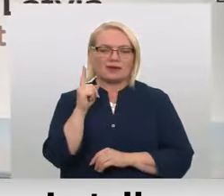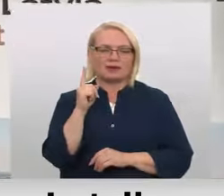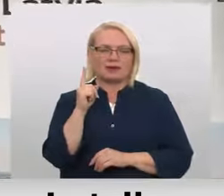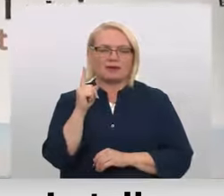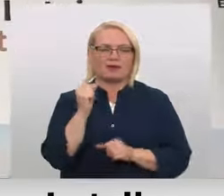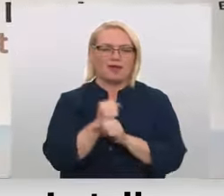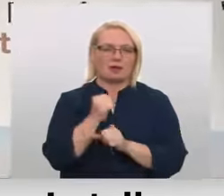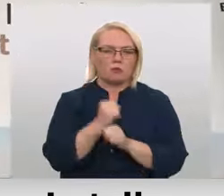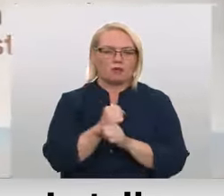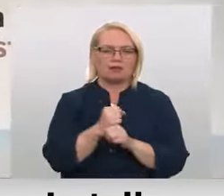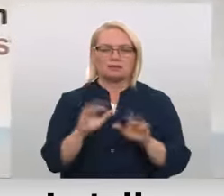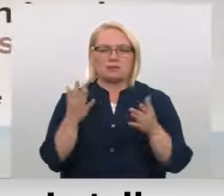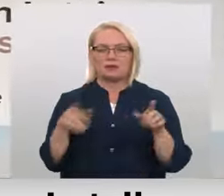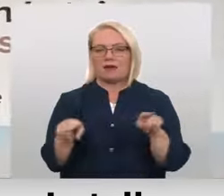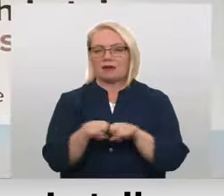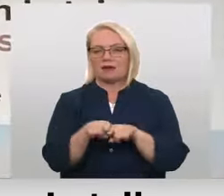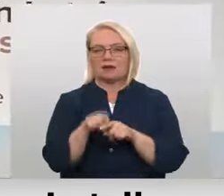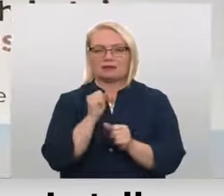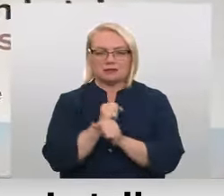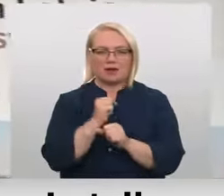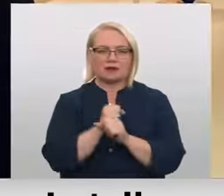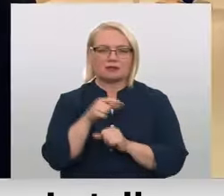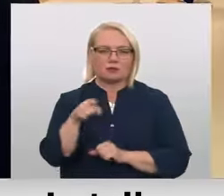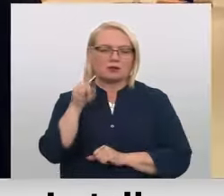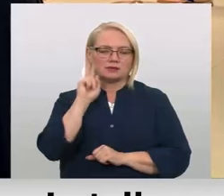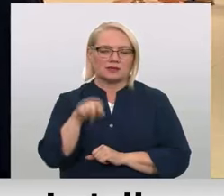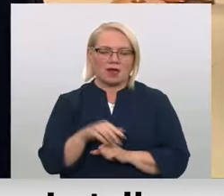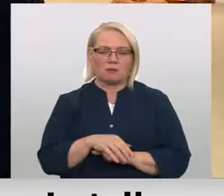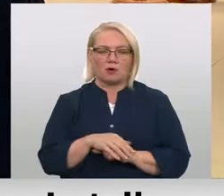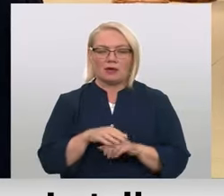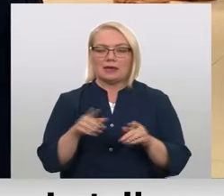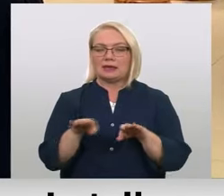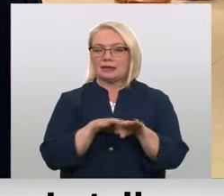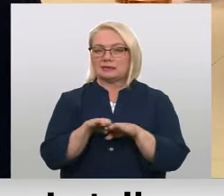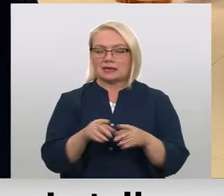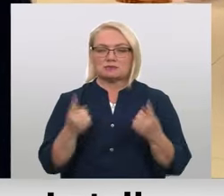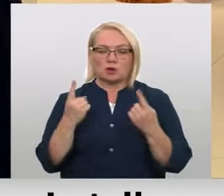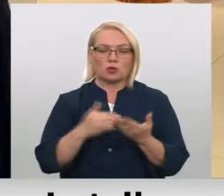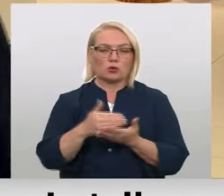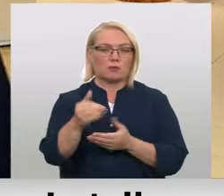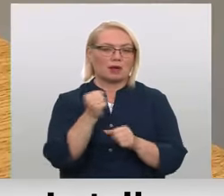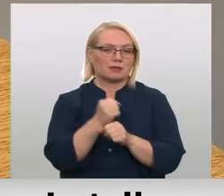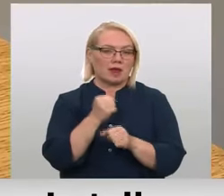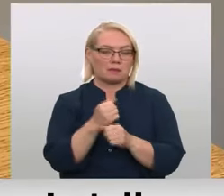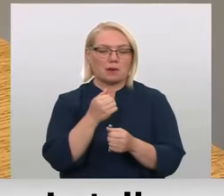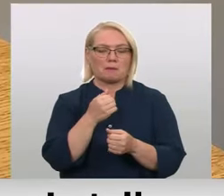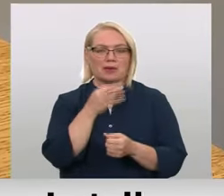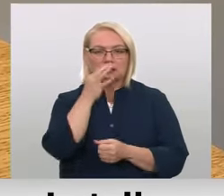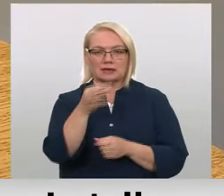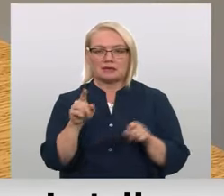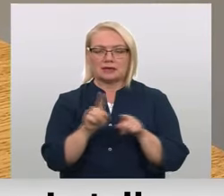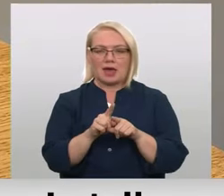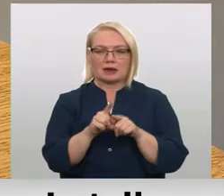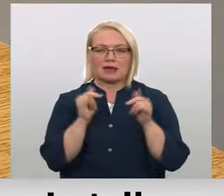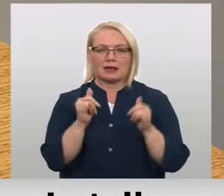ne tikai darboties, bet arī darīt to zinām. Līdzīgas prioritātes turpmākajam darbam iezīmēja arī Justīna